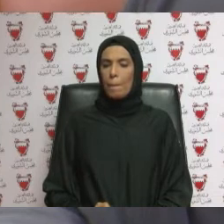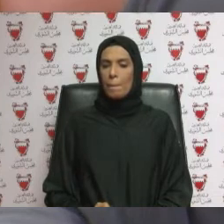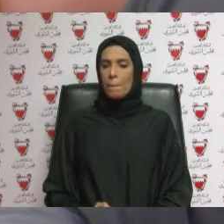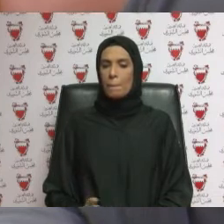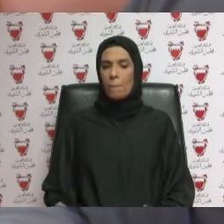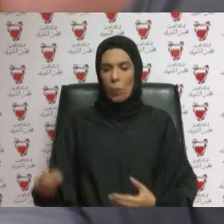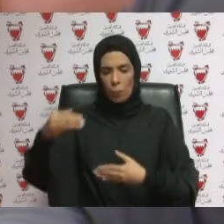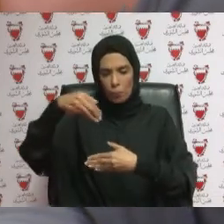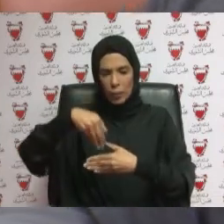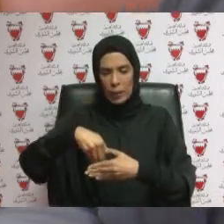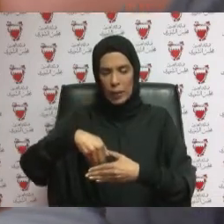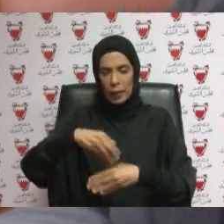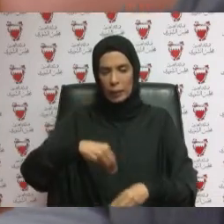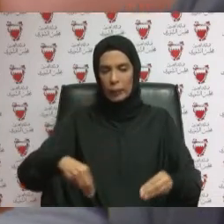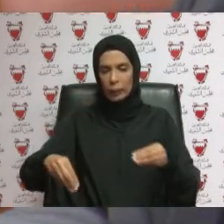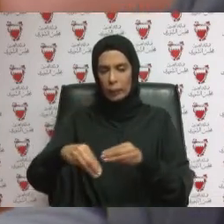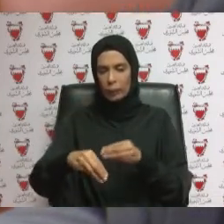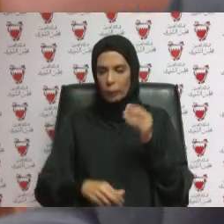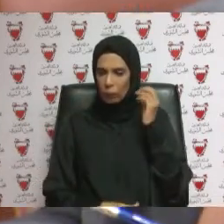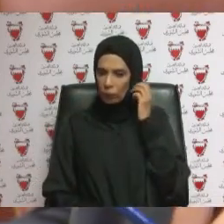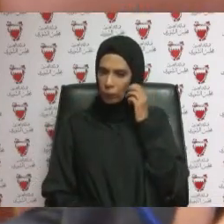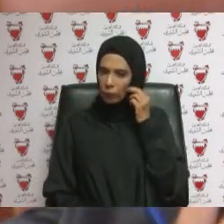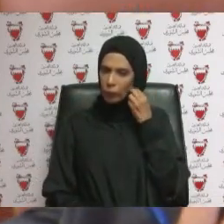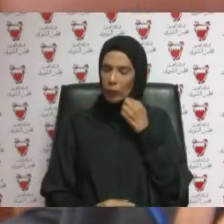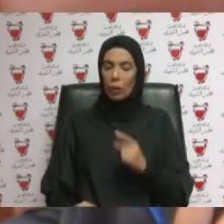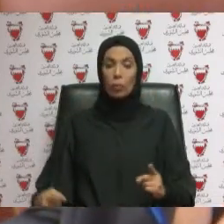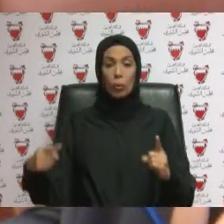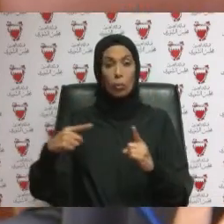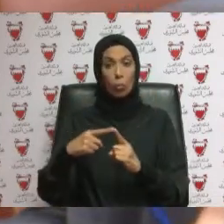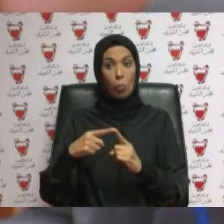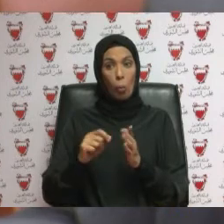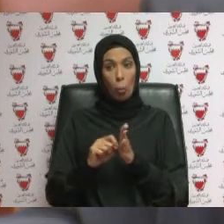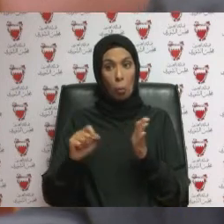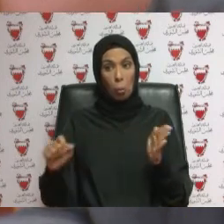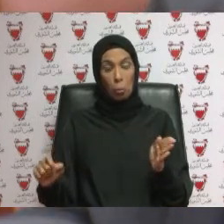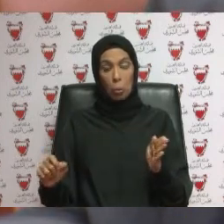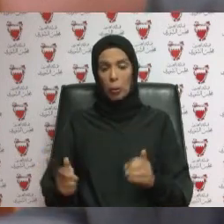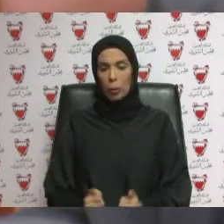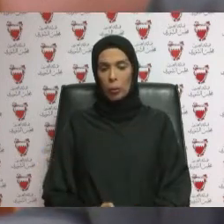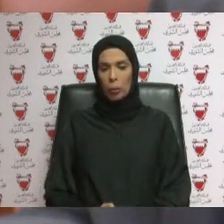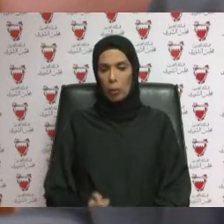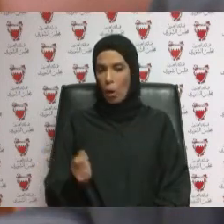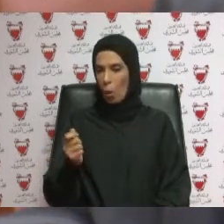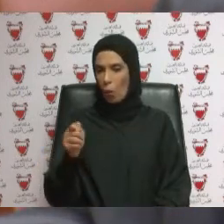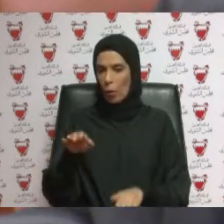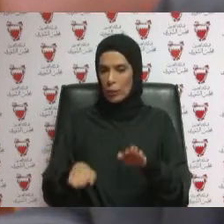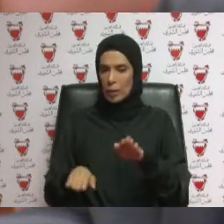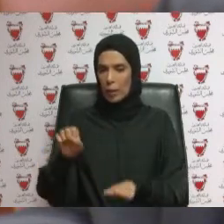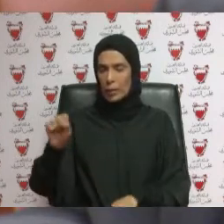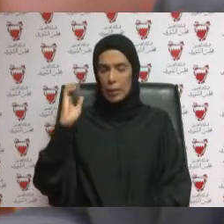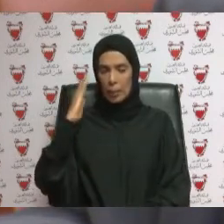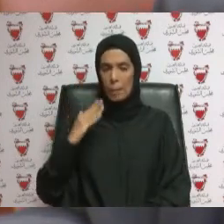بمحتوى هذا التعديل، وأن الغاية منه ليس فقط تحديد أو وضع ميزانية خاصة